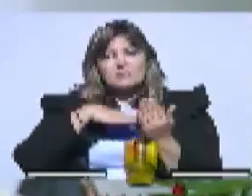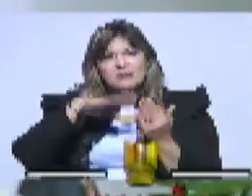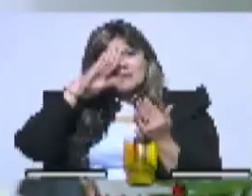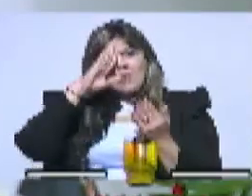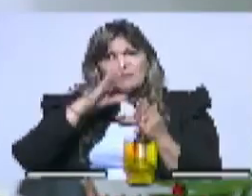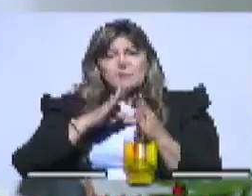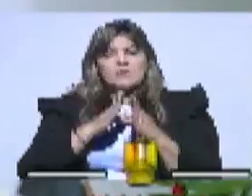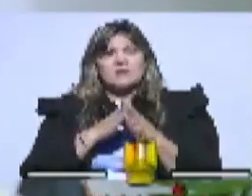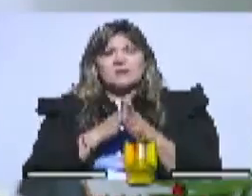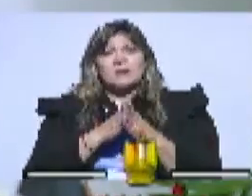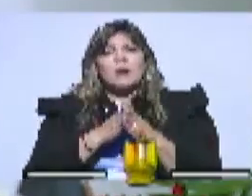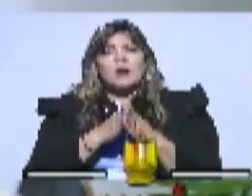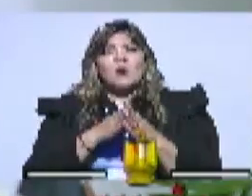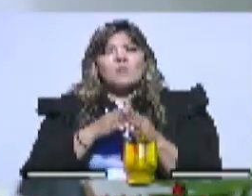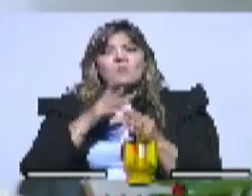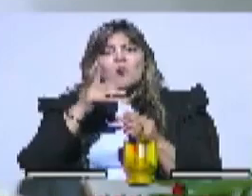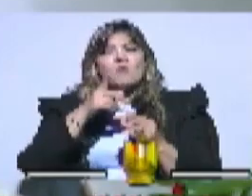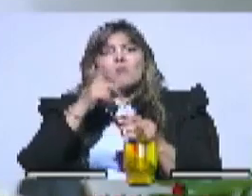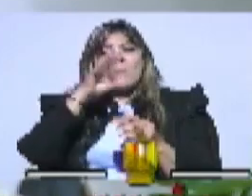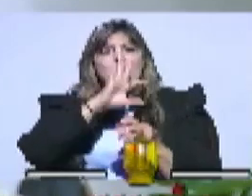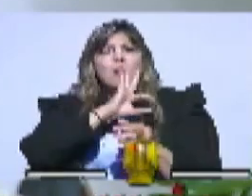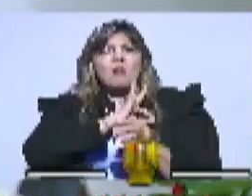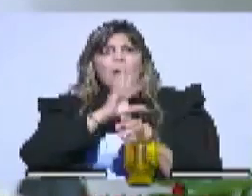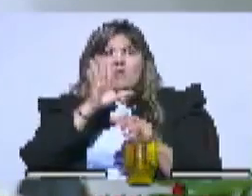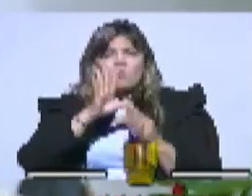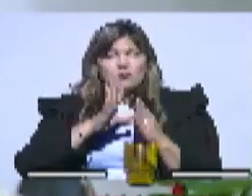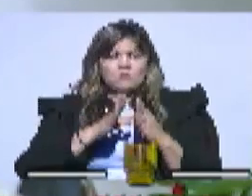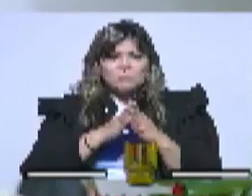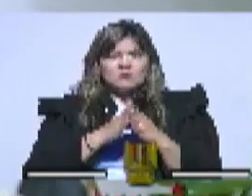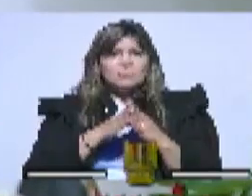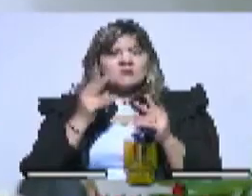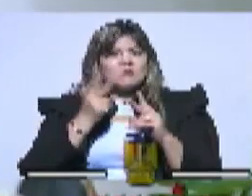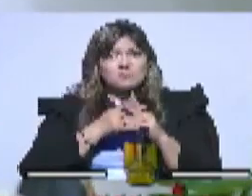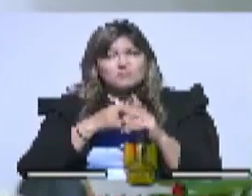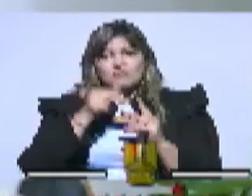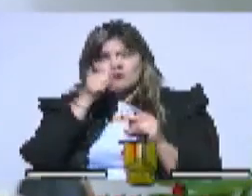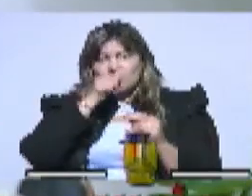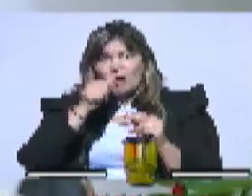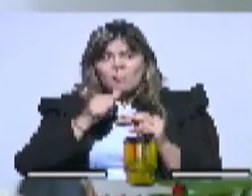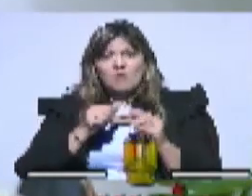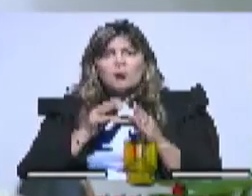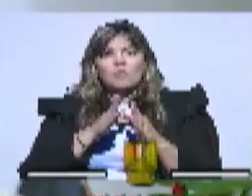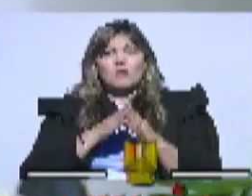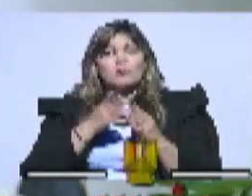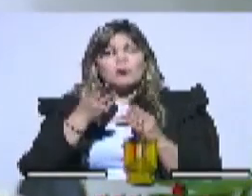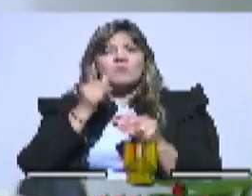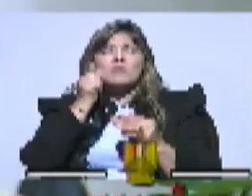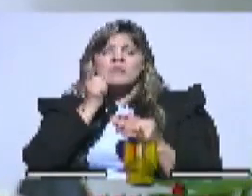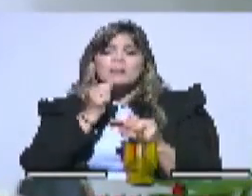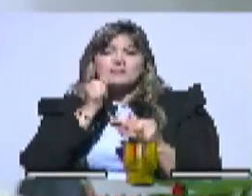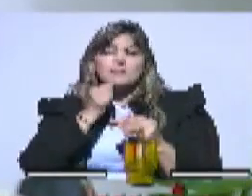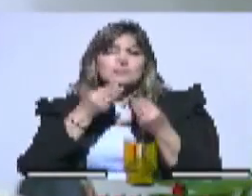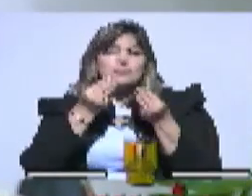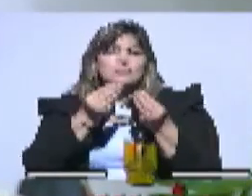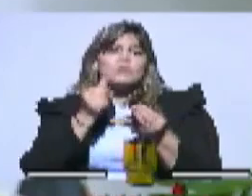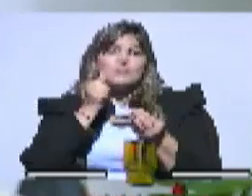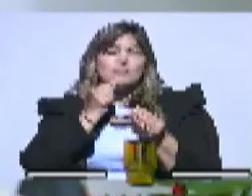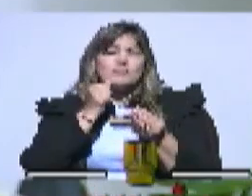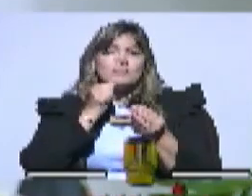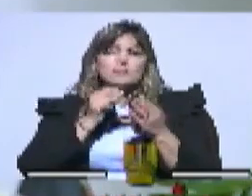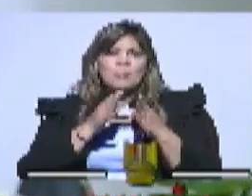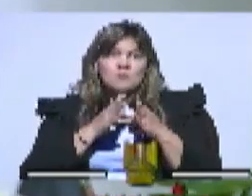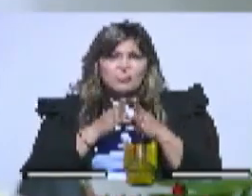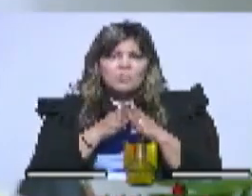أن يتغمد الفقيد برحمته ويلهم شعب الكويت الشقيق الصبر والسلوان، حيث التقى بأخيه